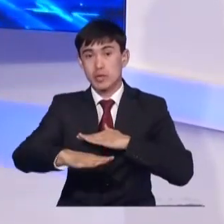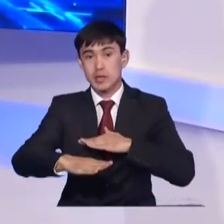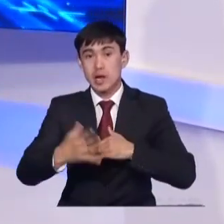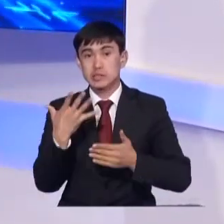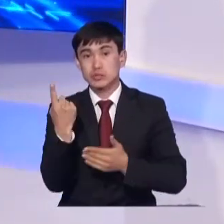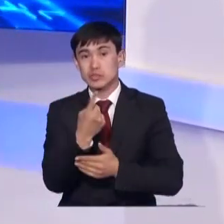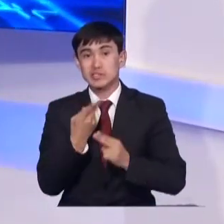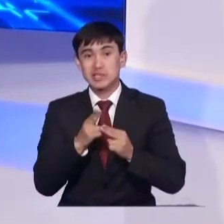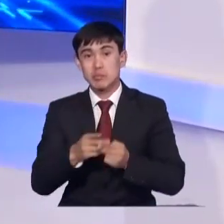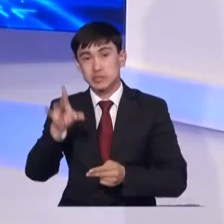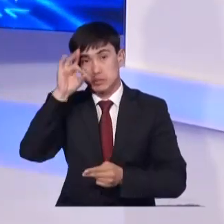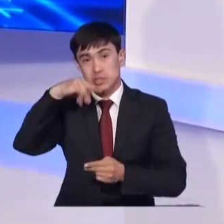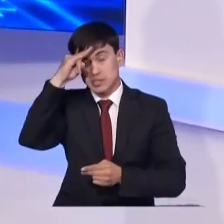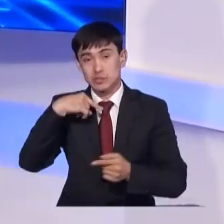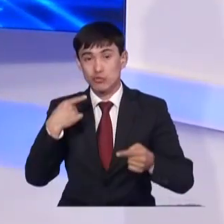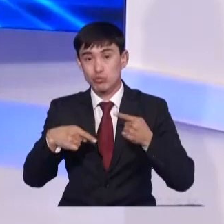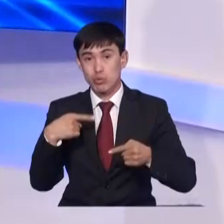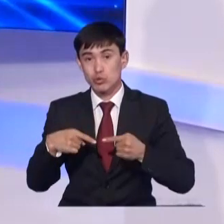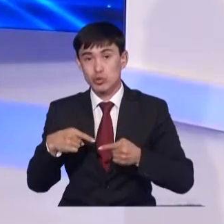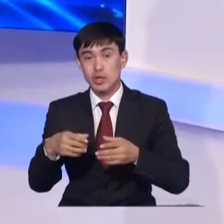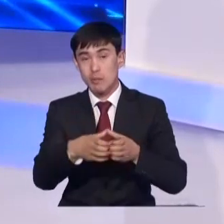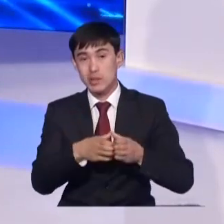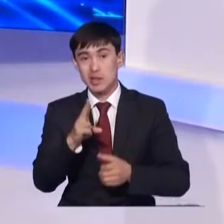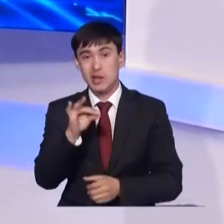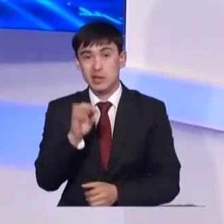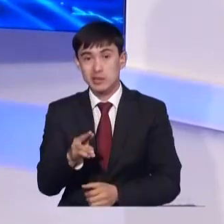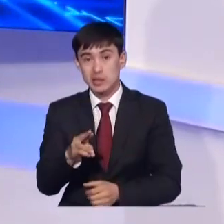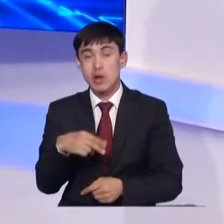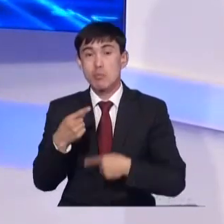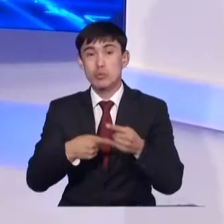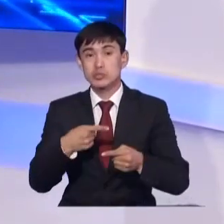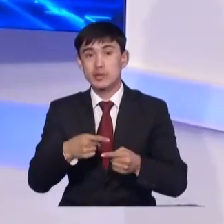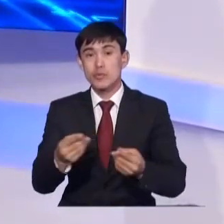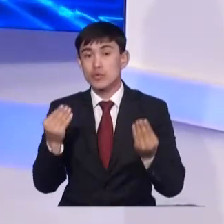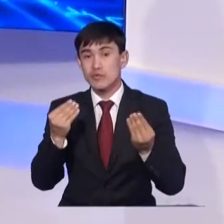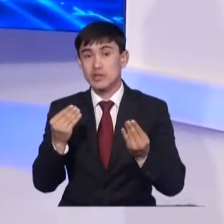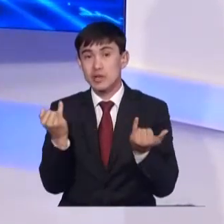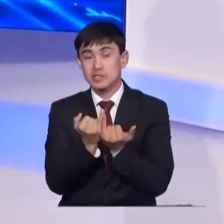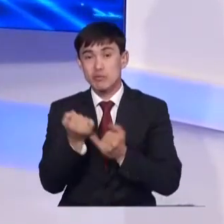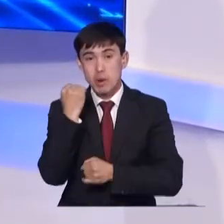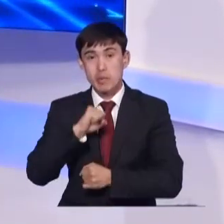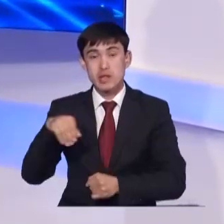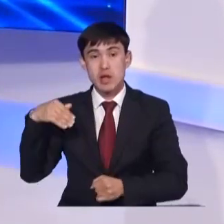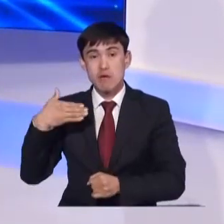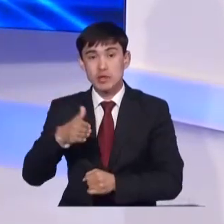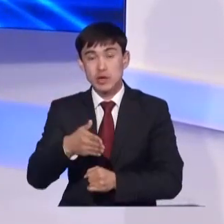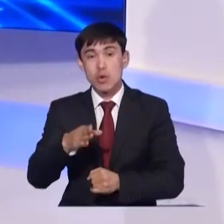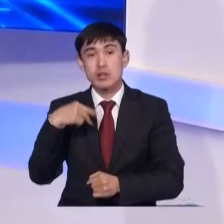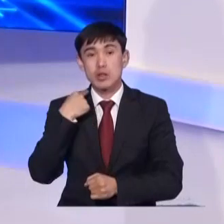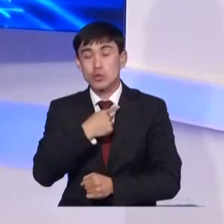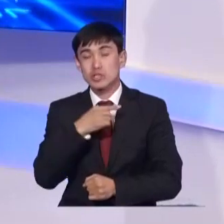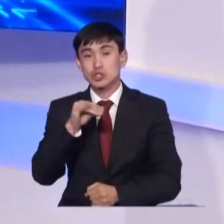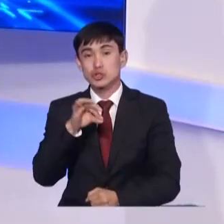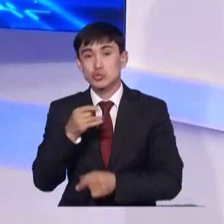с одной из самых именитых казахстанских футбольных дружин кайратом после сенсационно гостевой Победы в Атырау талд Курганский